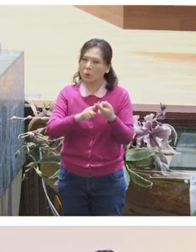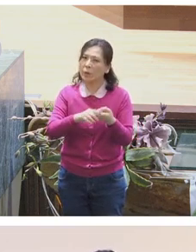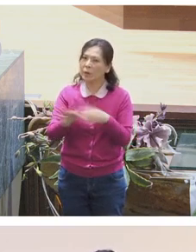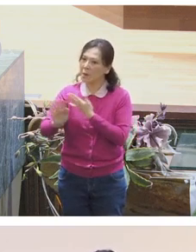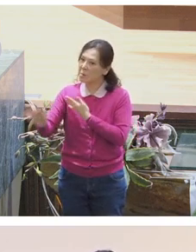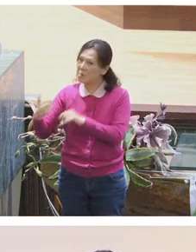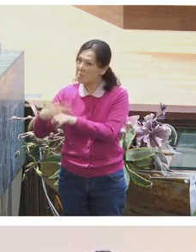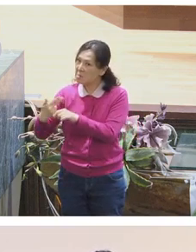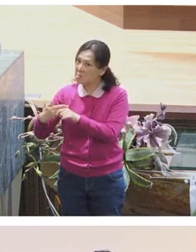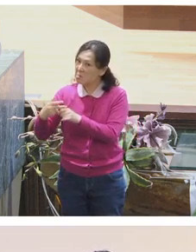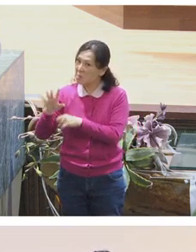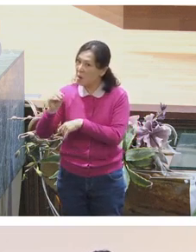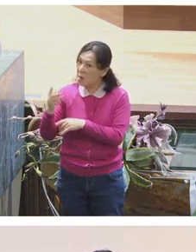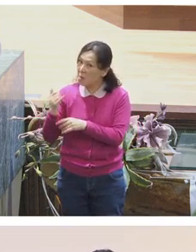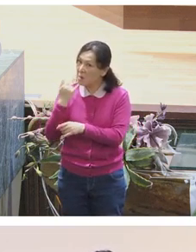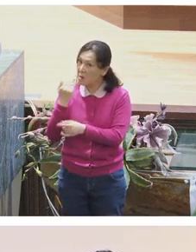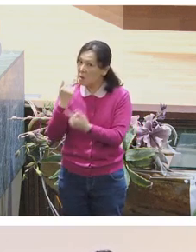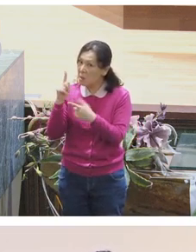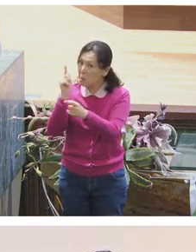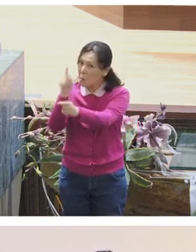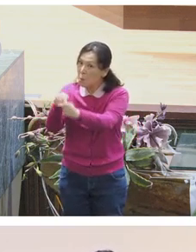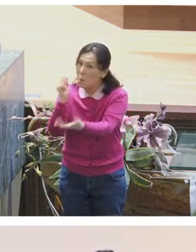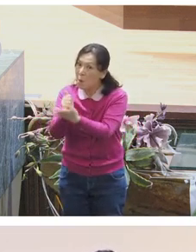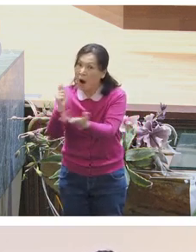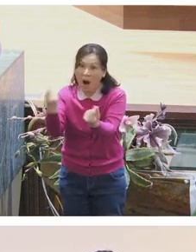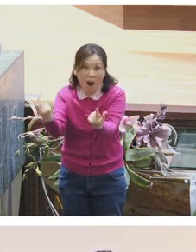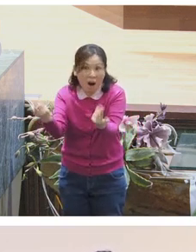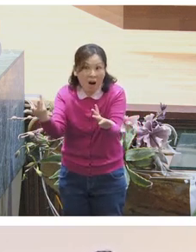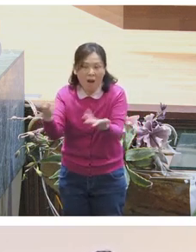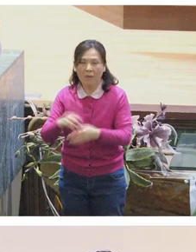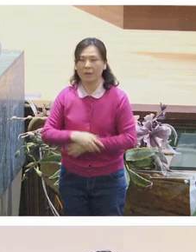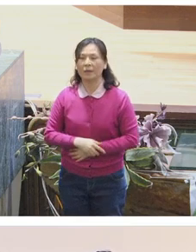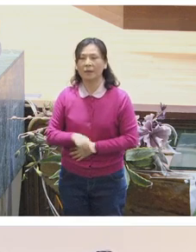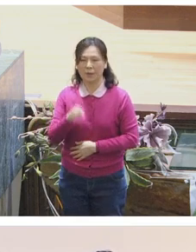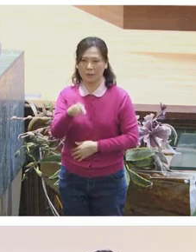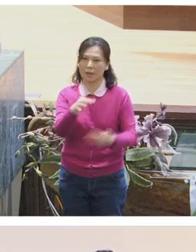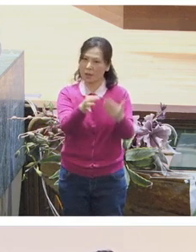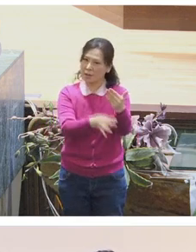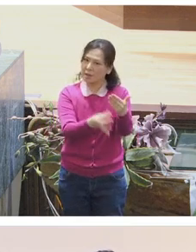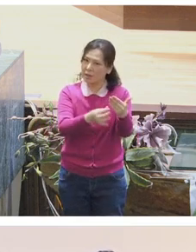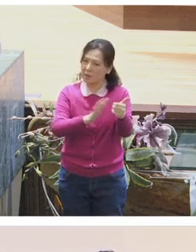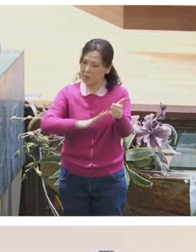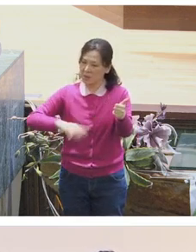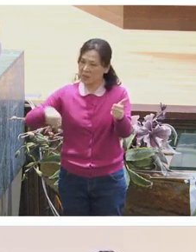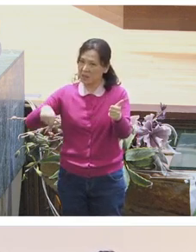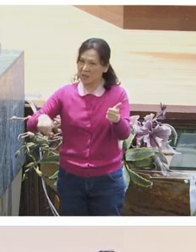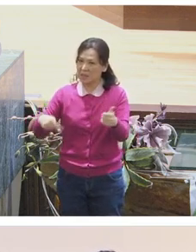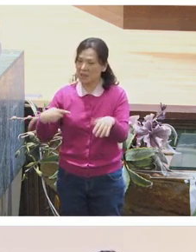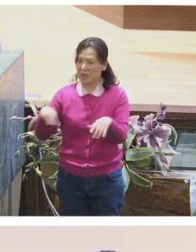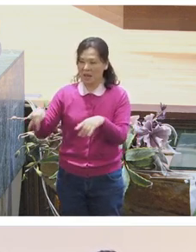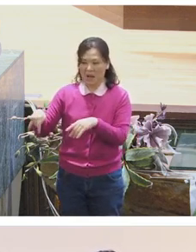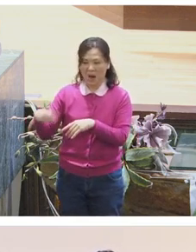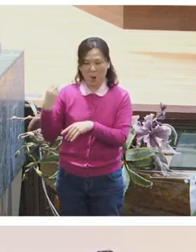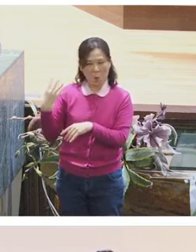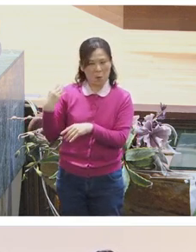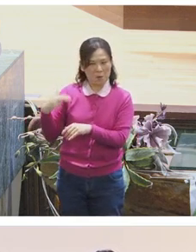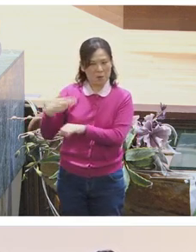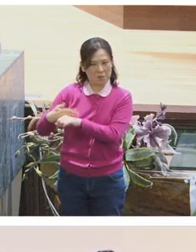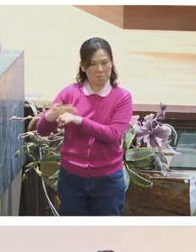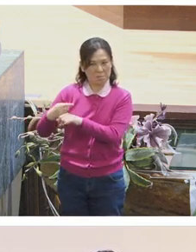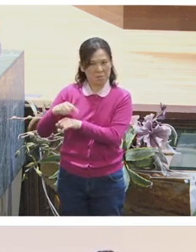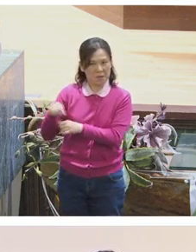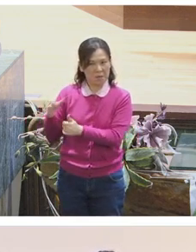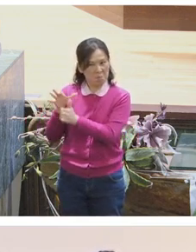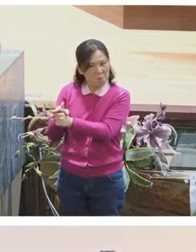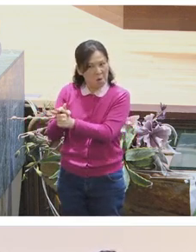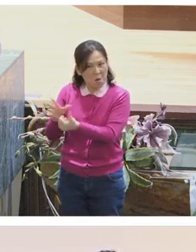方法也可能可以做到很好。那这个时候有可能制度会对你想要的那个方法造成限制，或者他没有